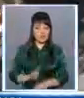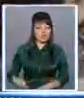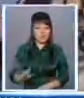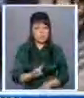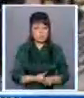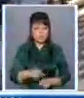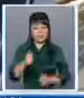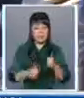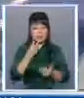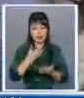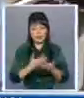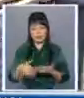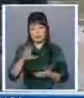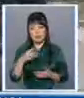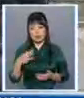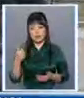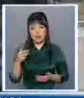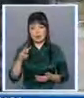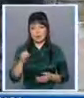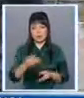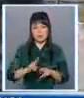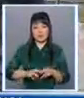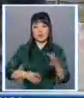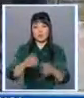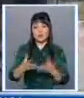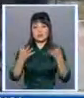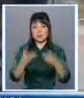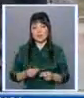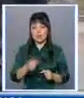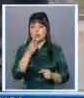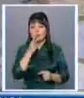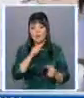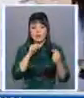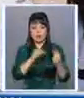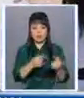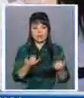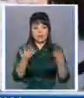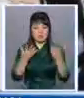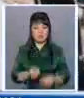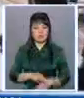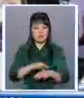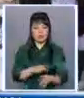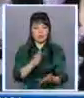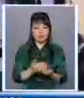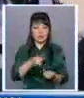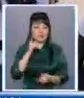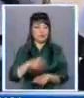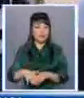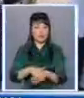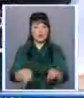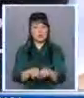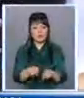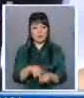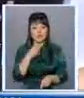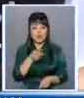республикалық акция шеңберінде және 31 мамыр дүниежүзілік темекіге қарсы күніне орай ұйымдастырылды. Белсенді жастар көшедегі адамдардың